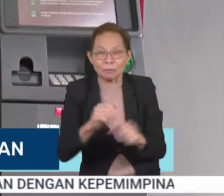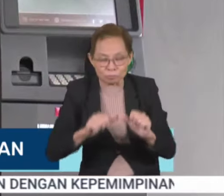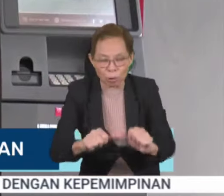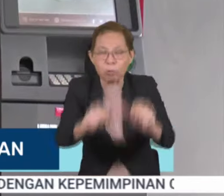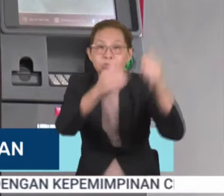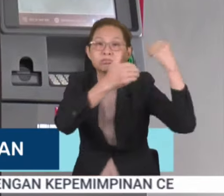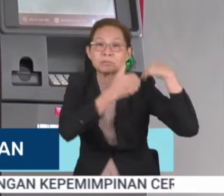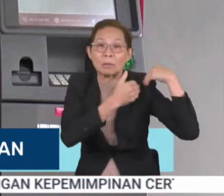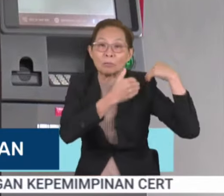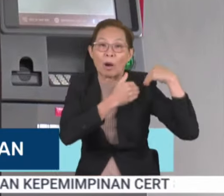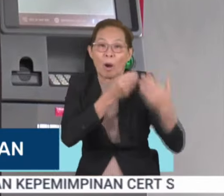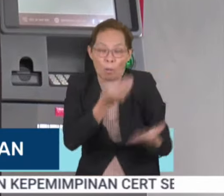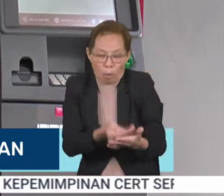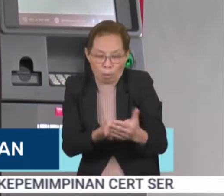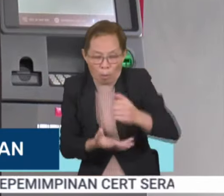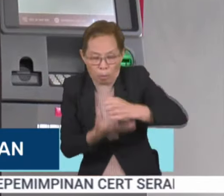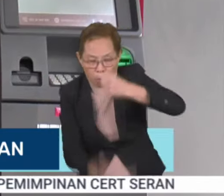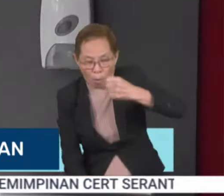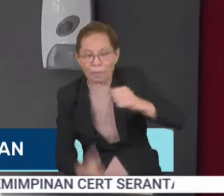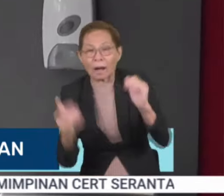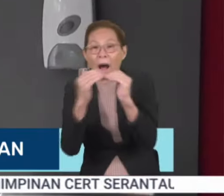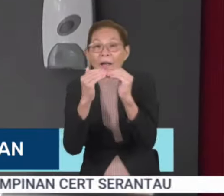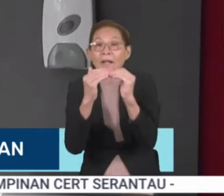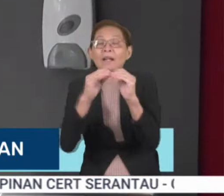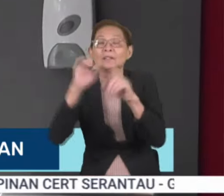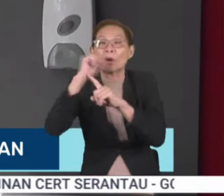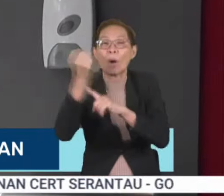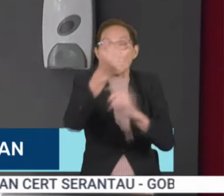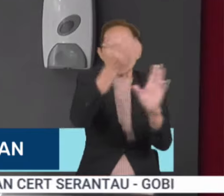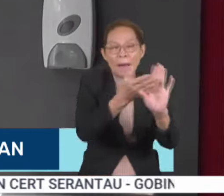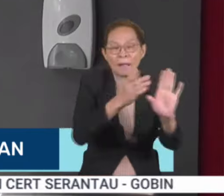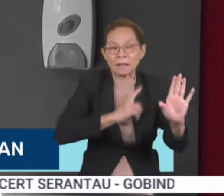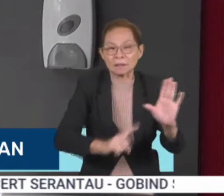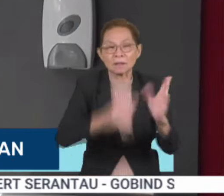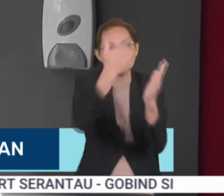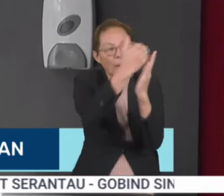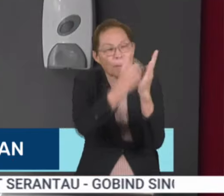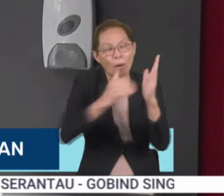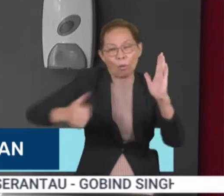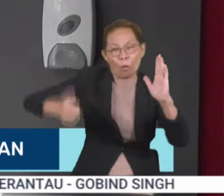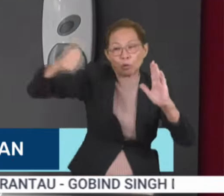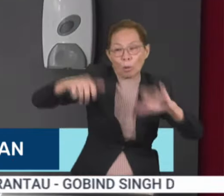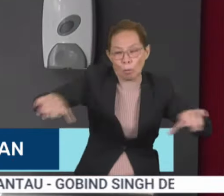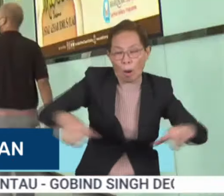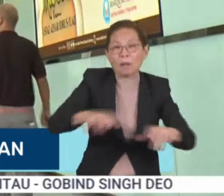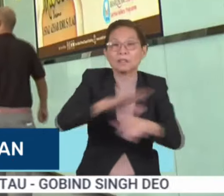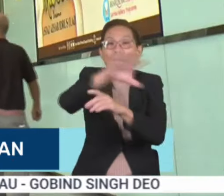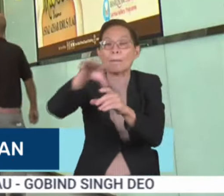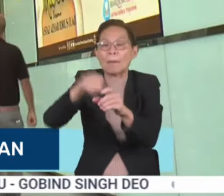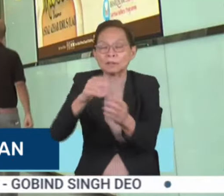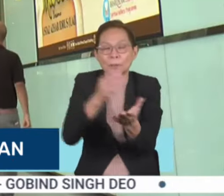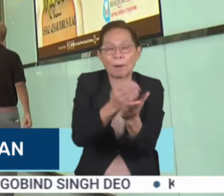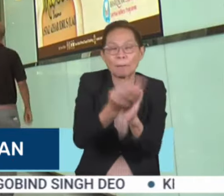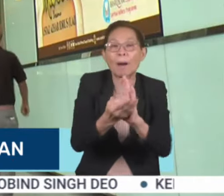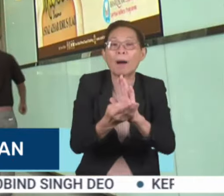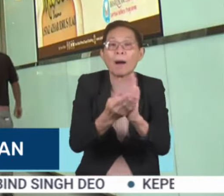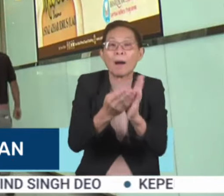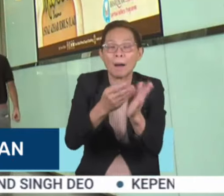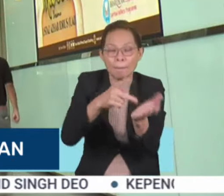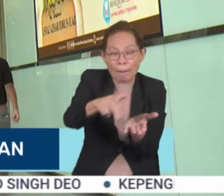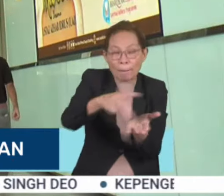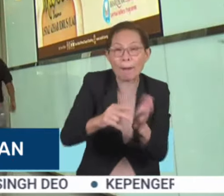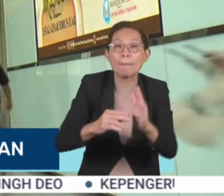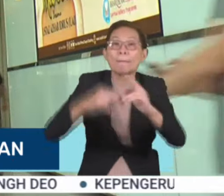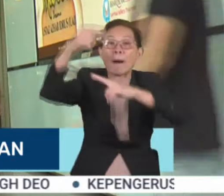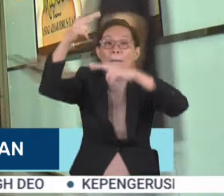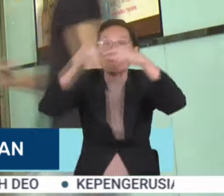tanggungjawab fiskal dan keadilan sosial. Menurut Bank Islam, langkah utama yang diambil termasuk perbelanjaan pembangunan yang kukuh